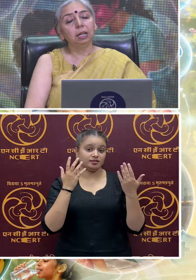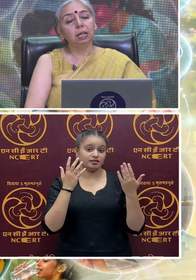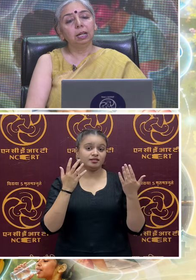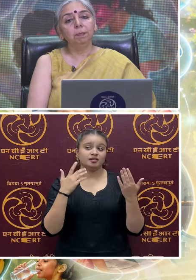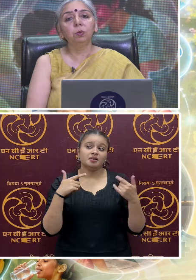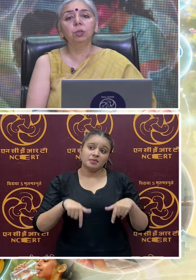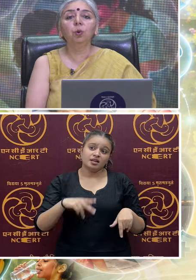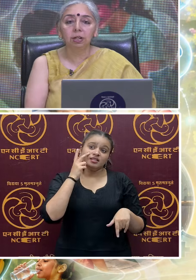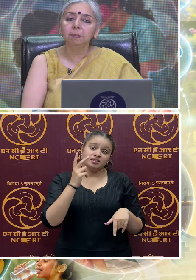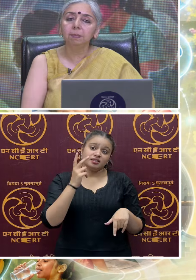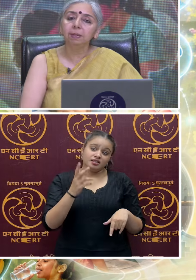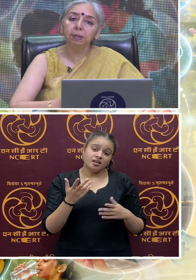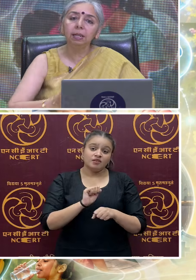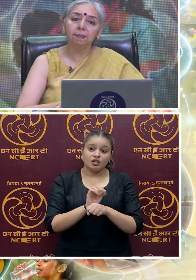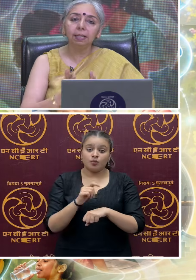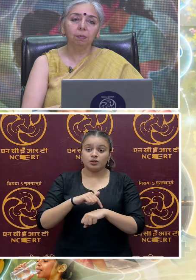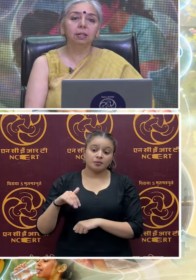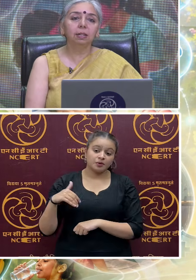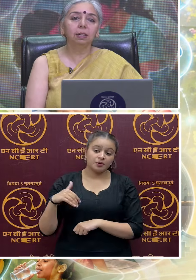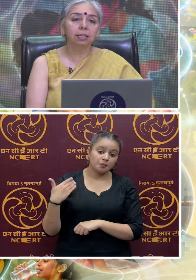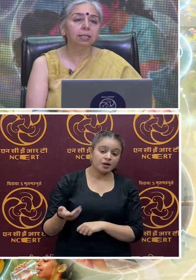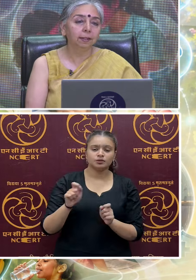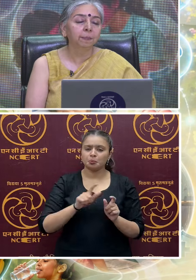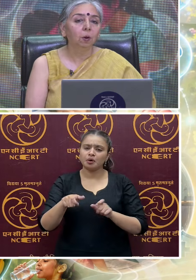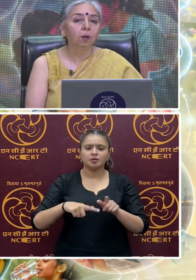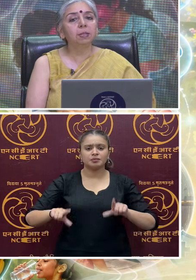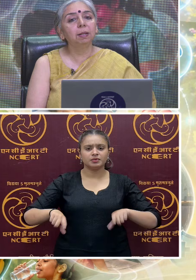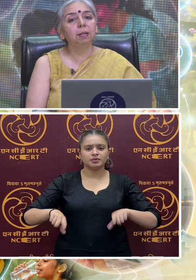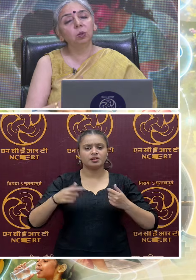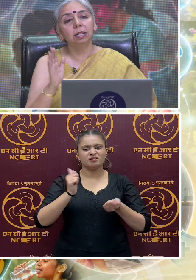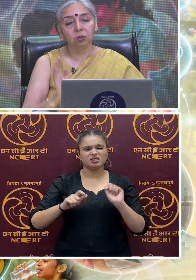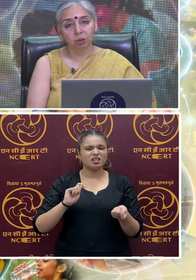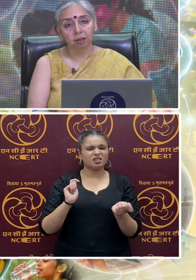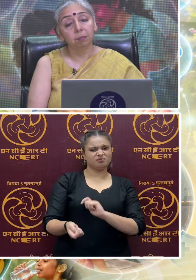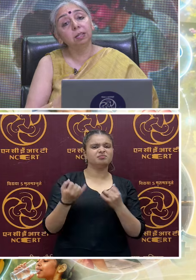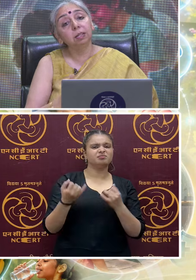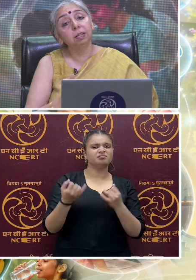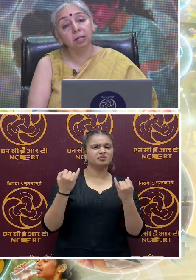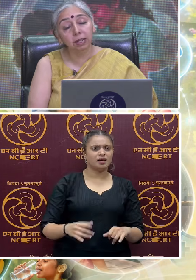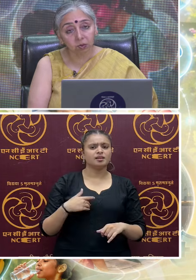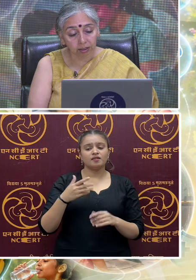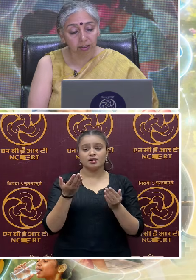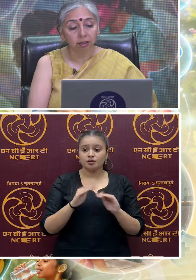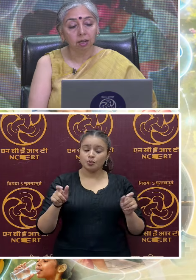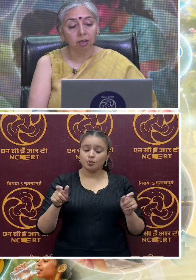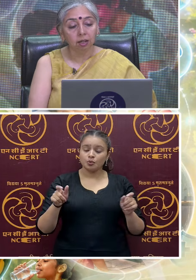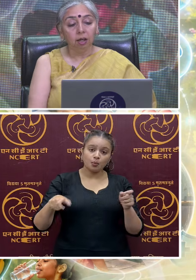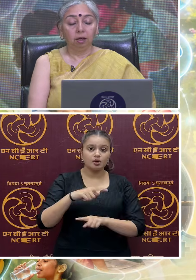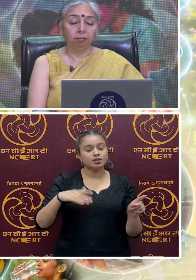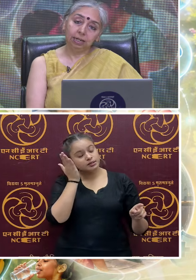ये देखा है कि पोस्ट कोविड हम सबकी लाइफस्टाइल थोड़ी बिगड़ सी गई है और हम सब लोग लेट सोते हैं, बच्चे भी लेट सोने लग गए